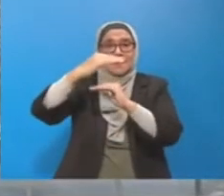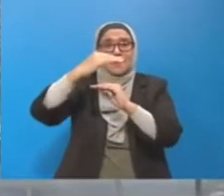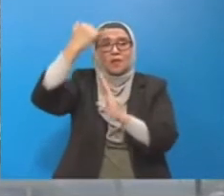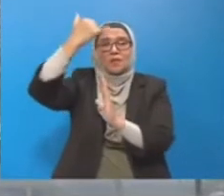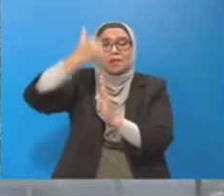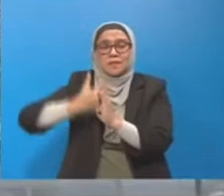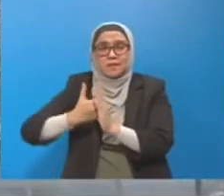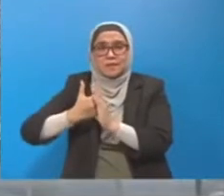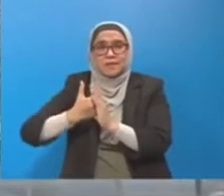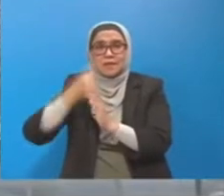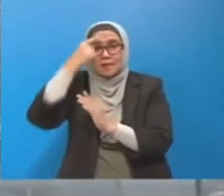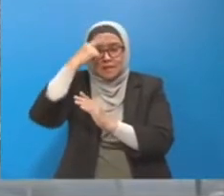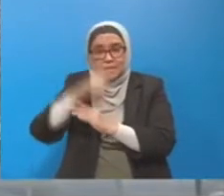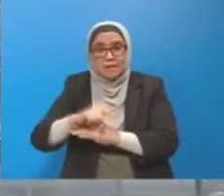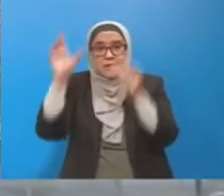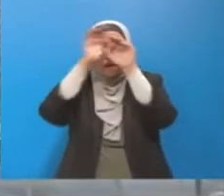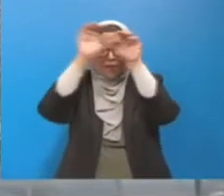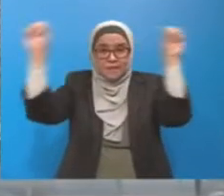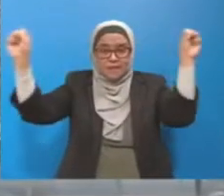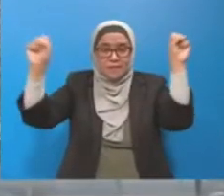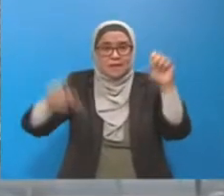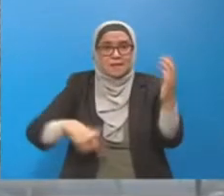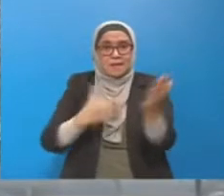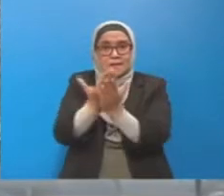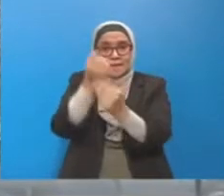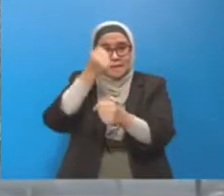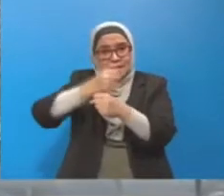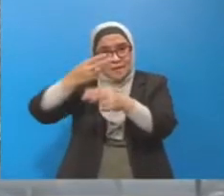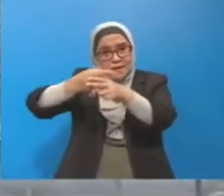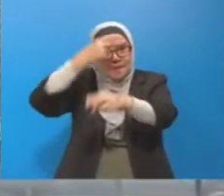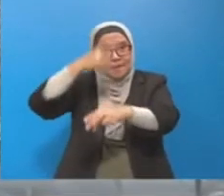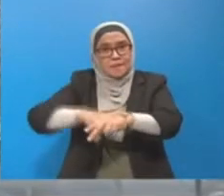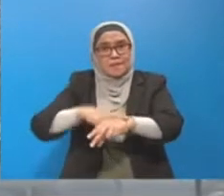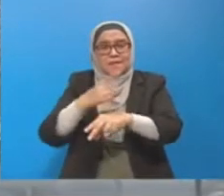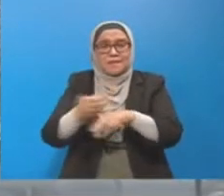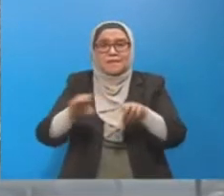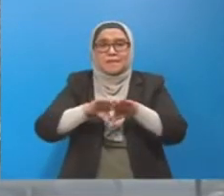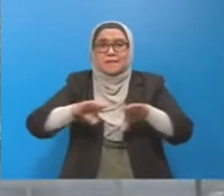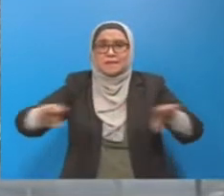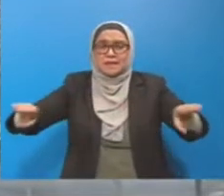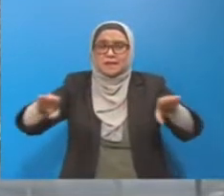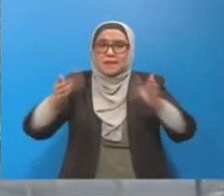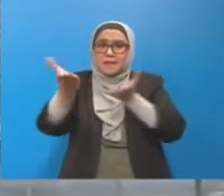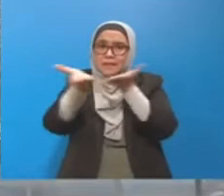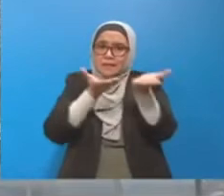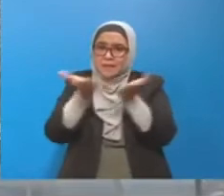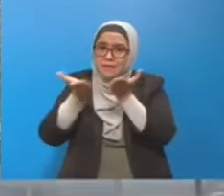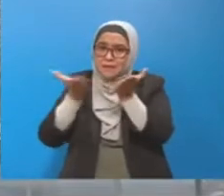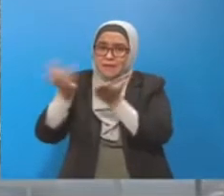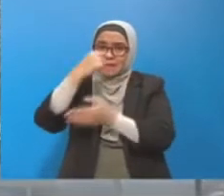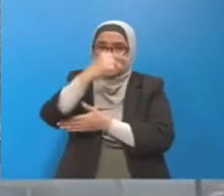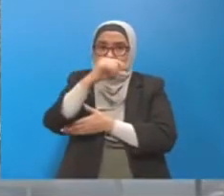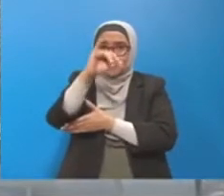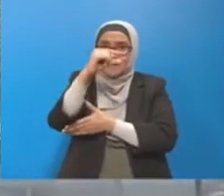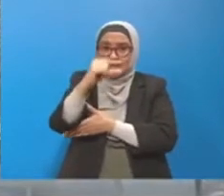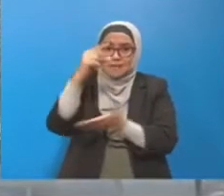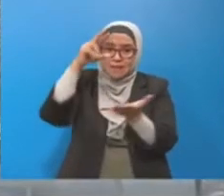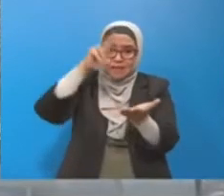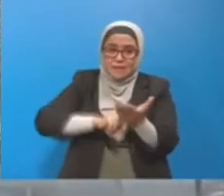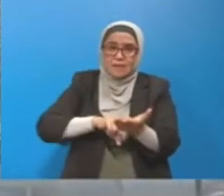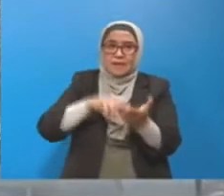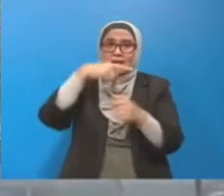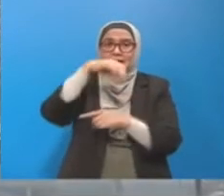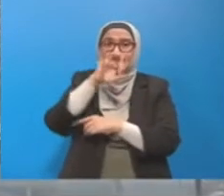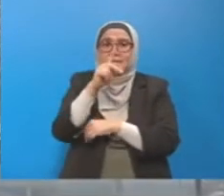menawarkan pekerjaan jangka pendek ataupun platform penyedia Permata Nggi yang berdaftar dengan kenzou mereka akan